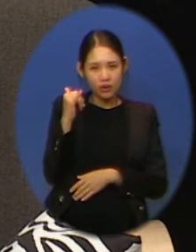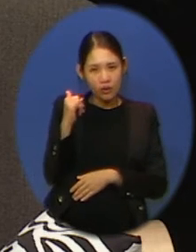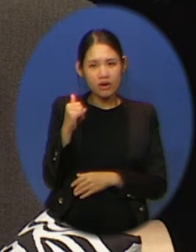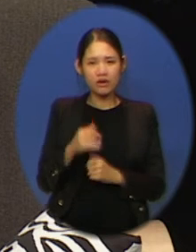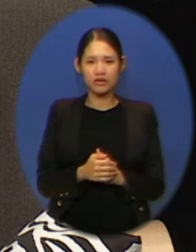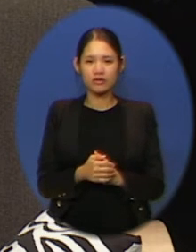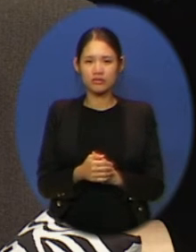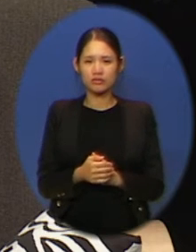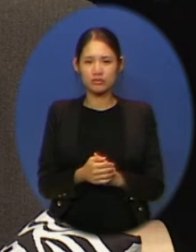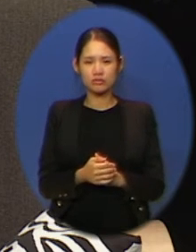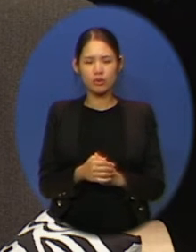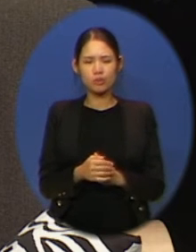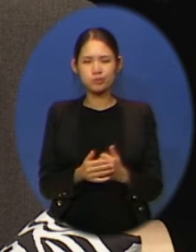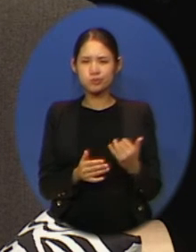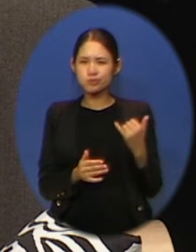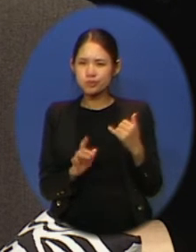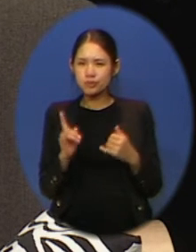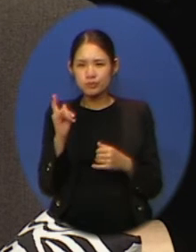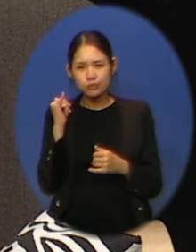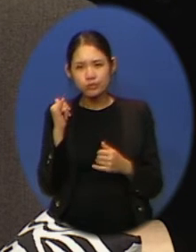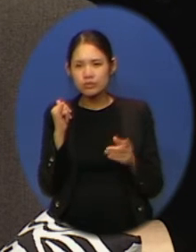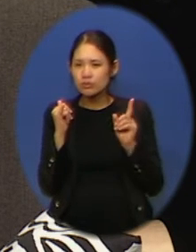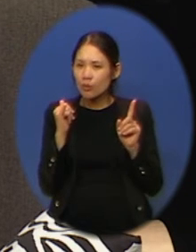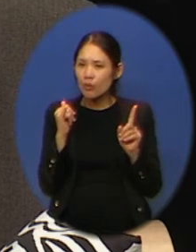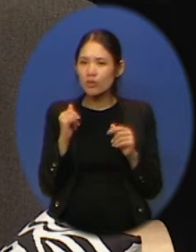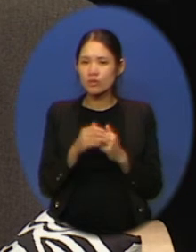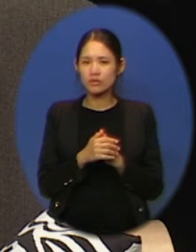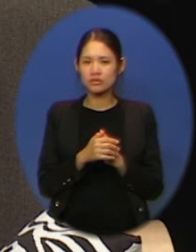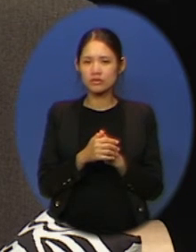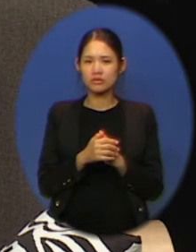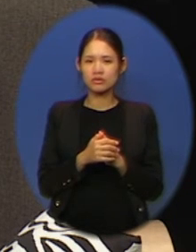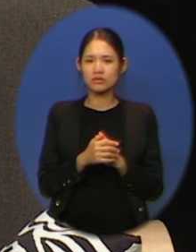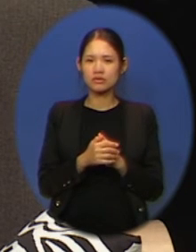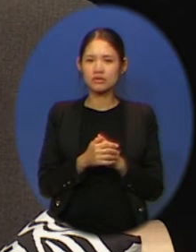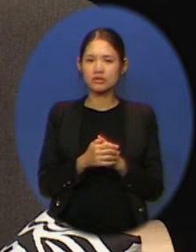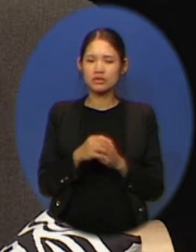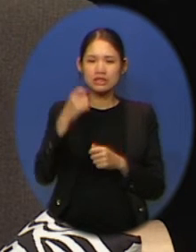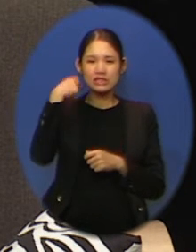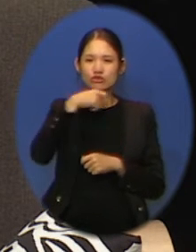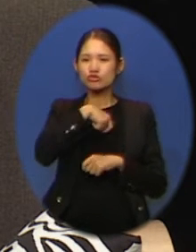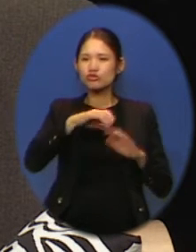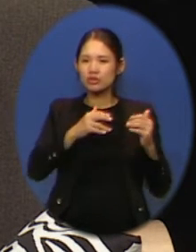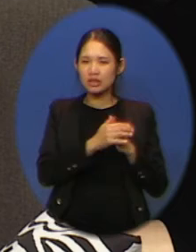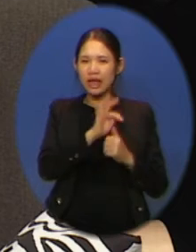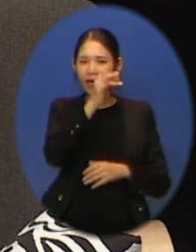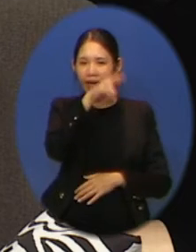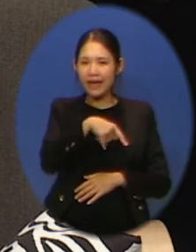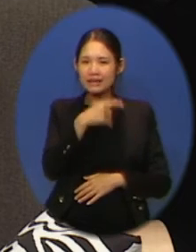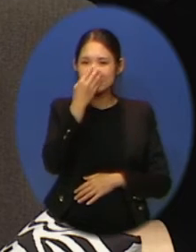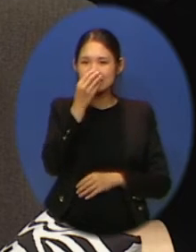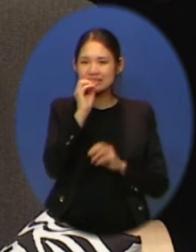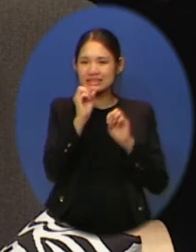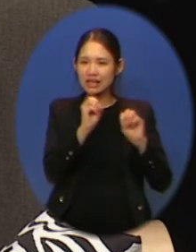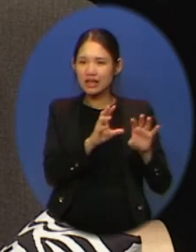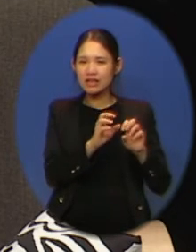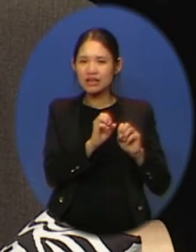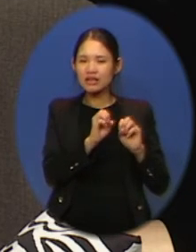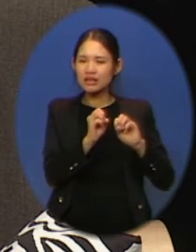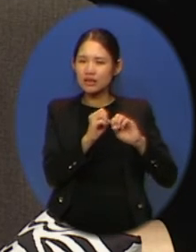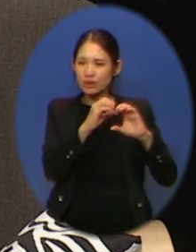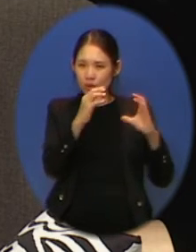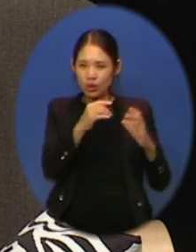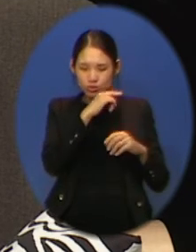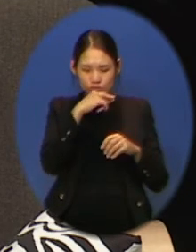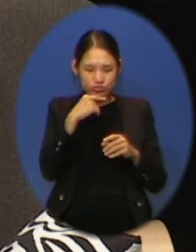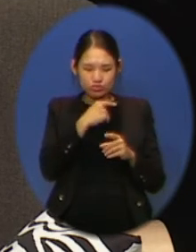그래서 뭡니까 했더니 그 중국이 대만이 예. 핵쓰레기를 북한에다 팔기로 했대요. 이게 또 무슨